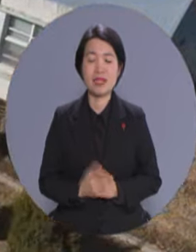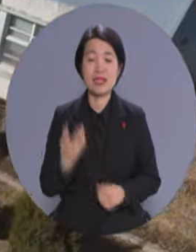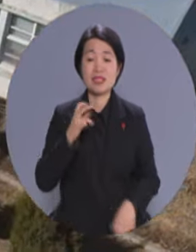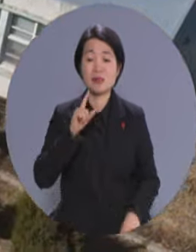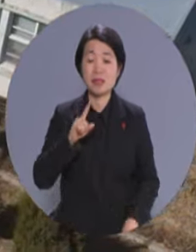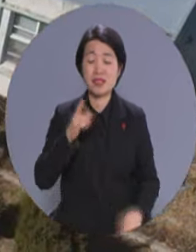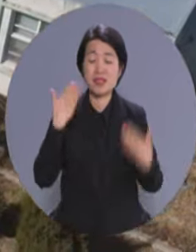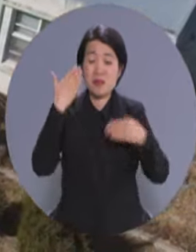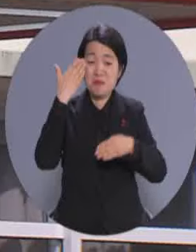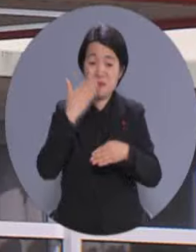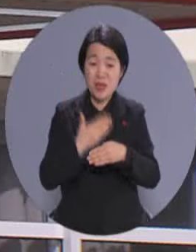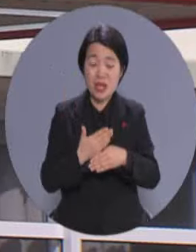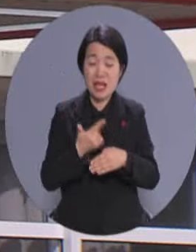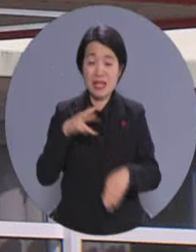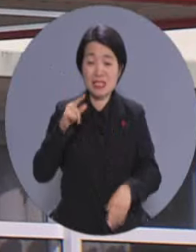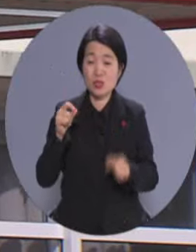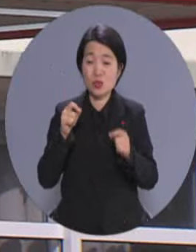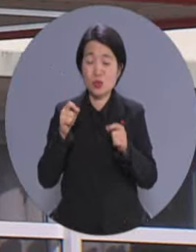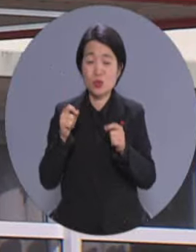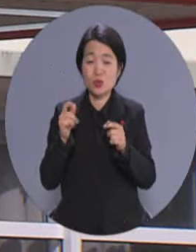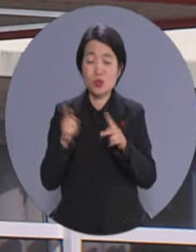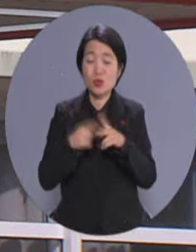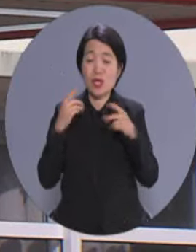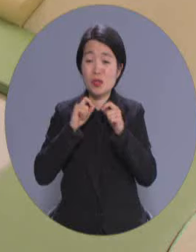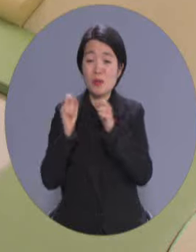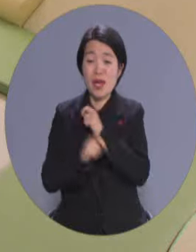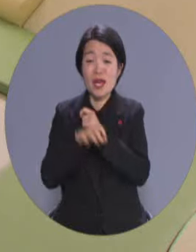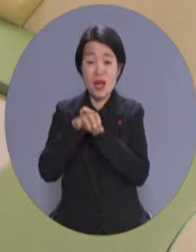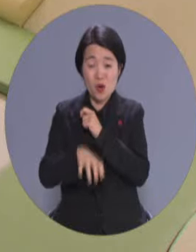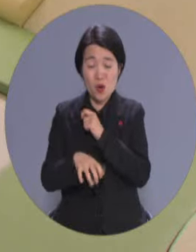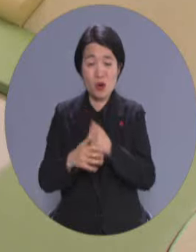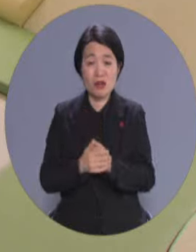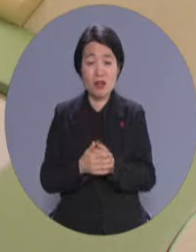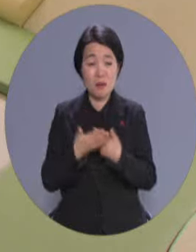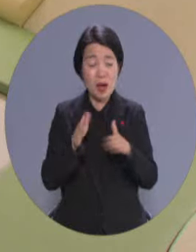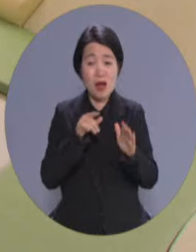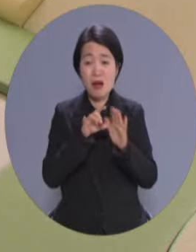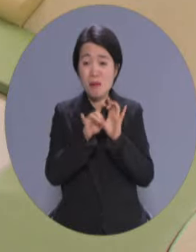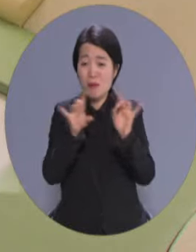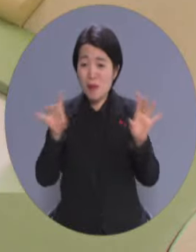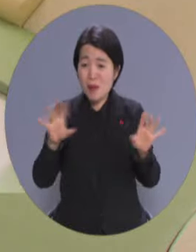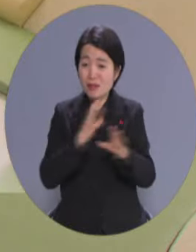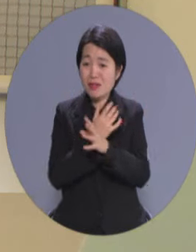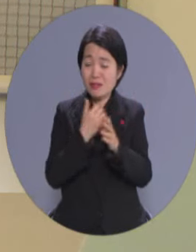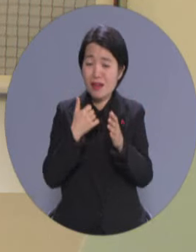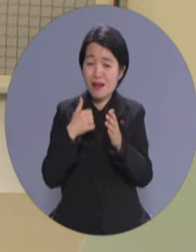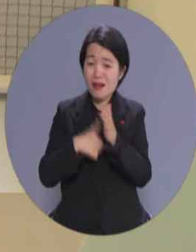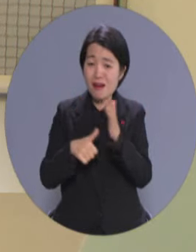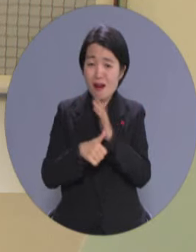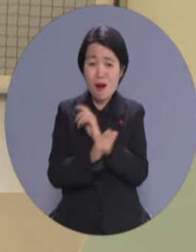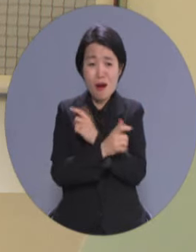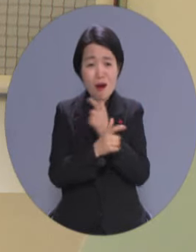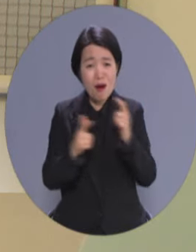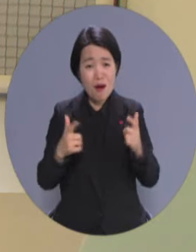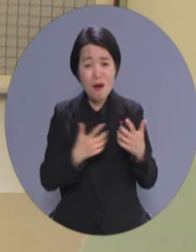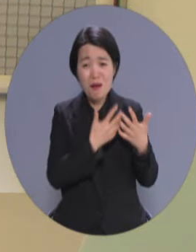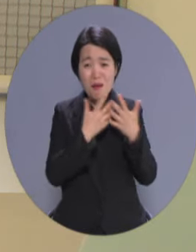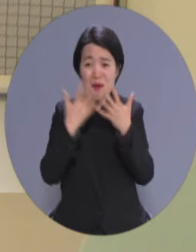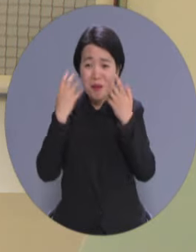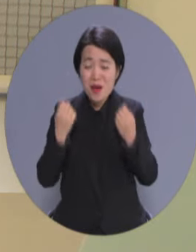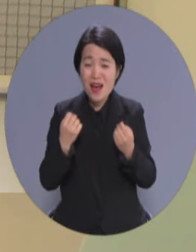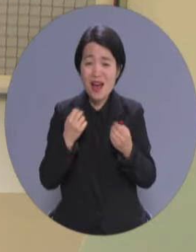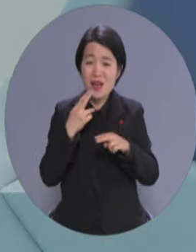2021년 폐교한 여수 나진초등학교 용창분교. 교실마다 다양한 장난감들이 가득합니다.